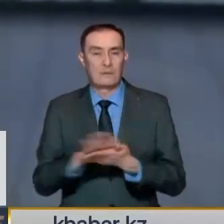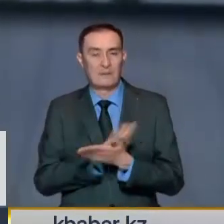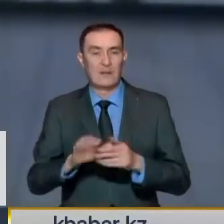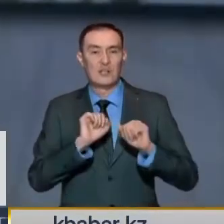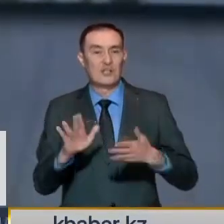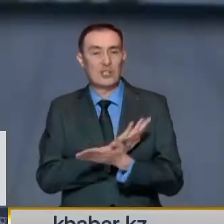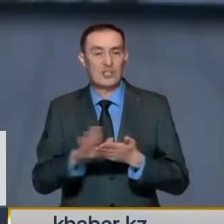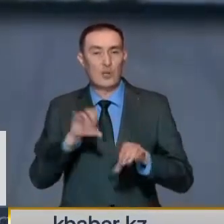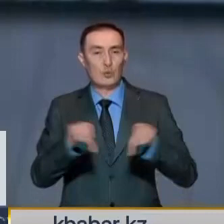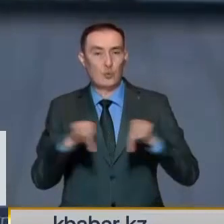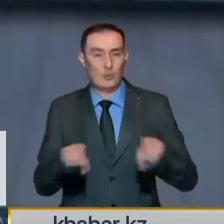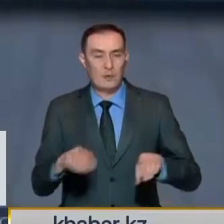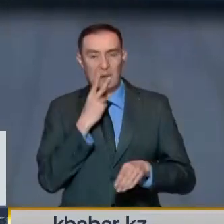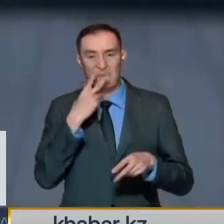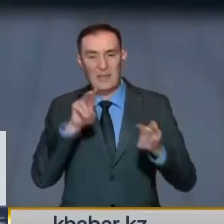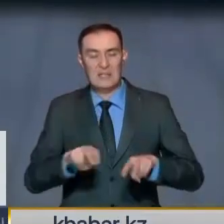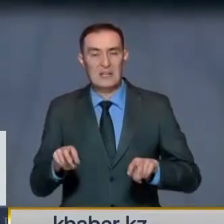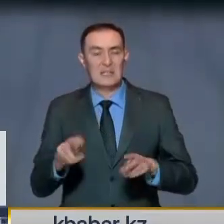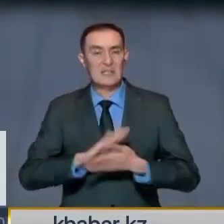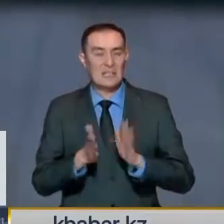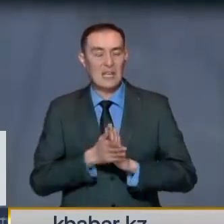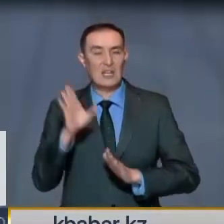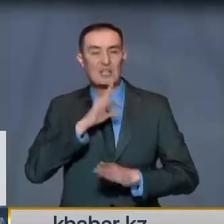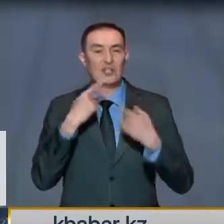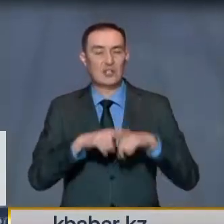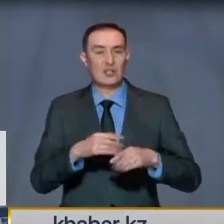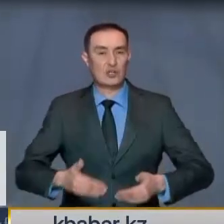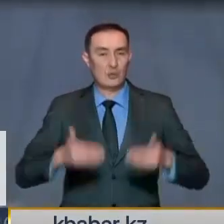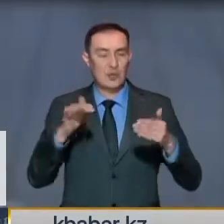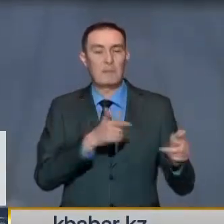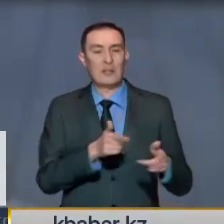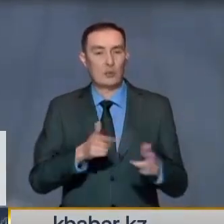и арыков, а также проверить состояние гидротехнических